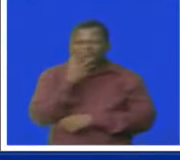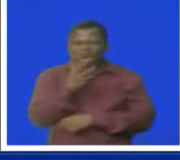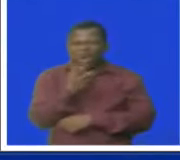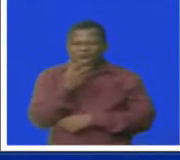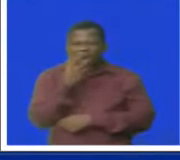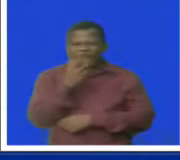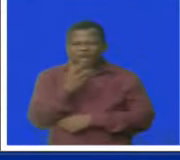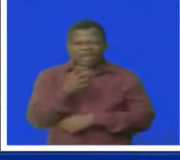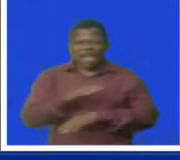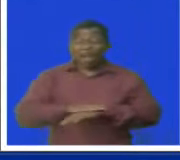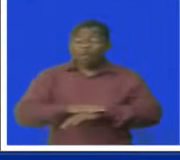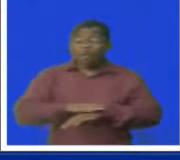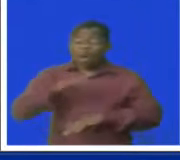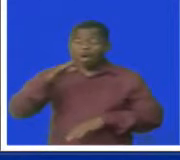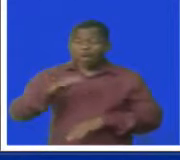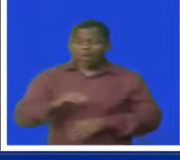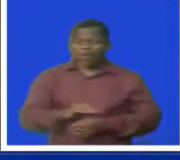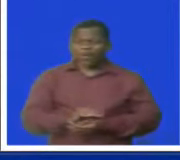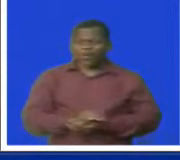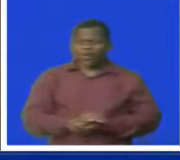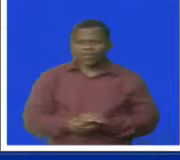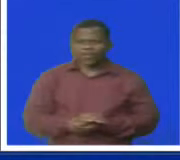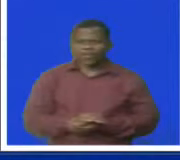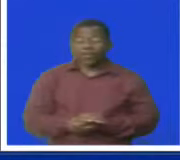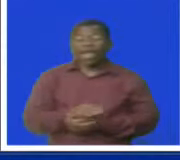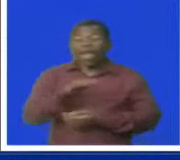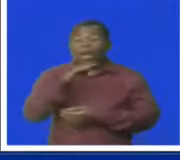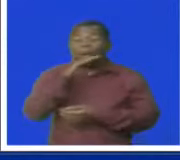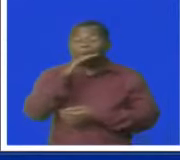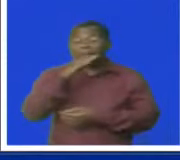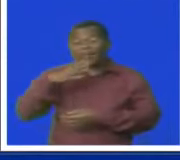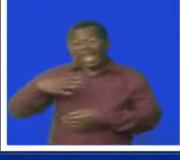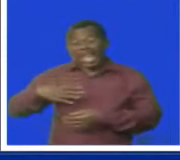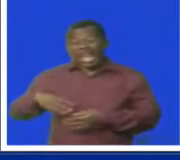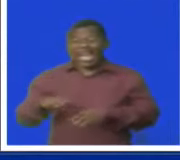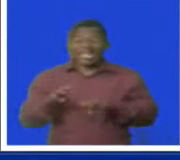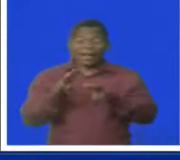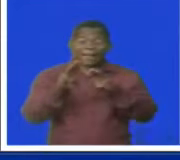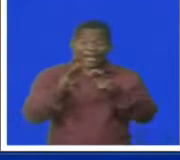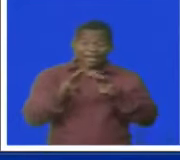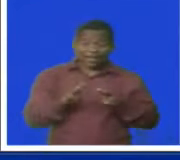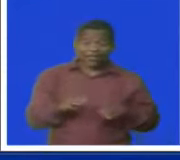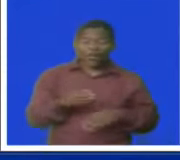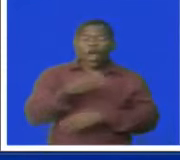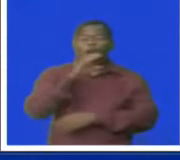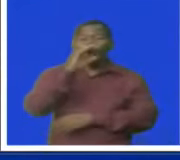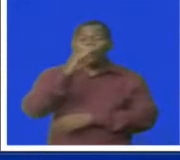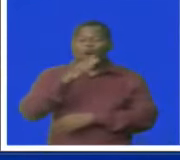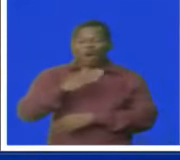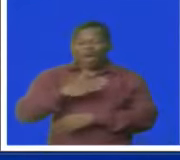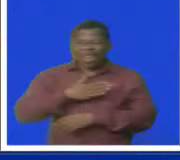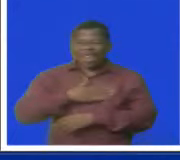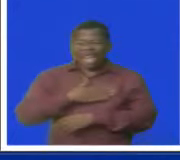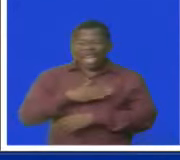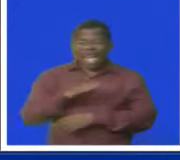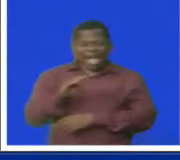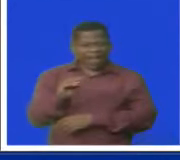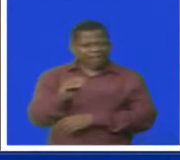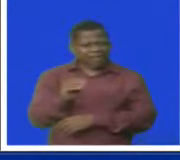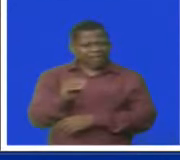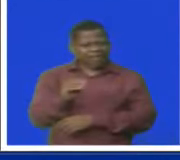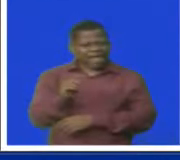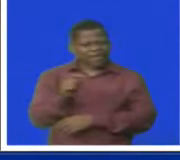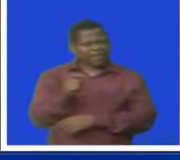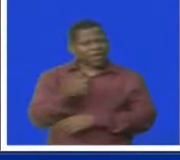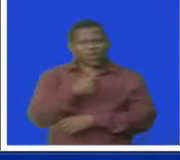khona tindzawo letitsite letingeke tibe nawe emanti. Lebe tithi tiplanele